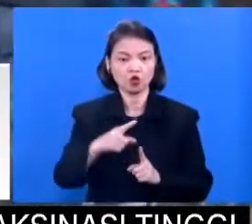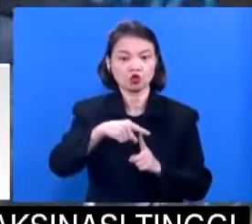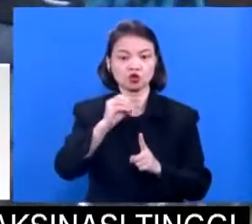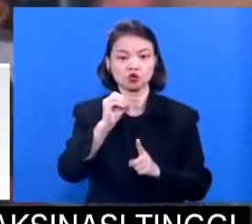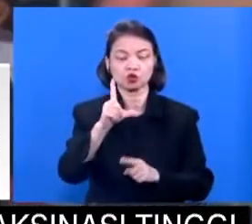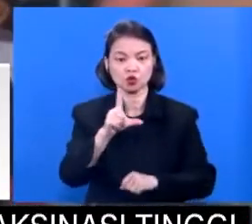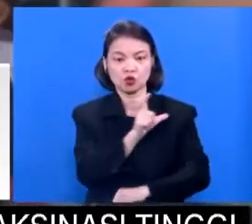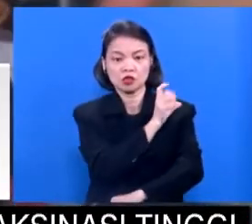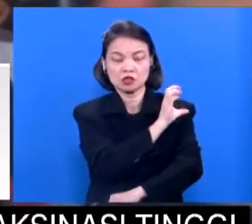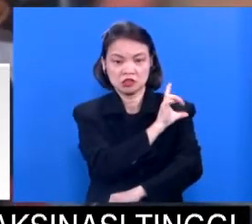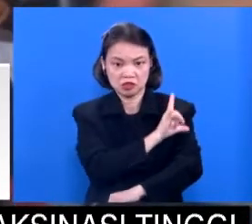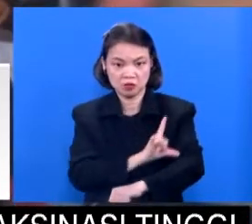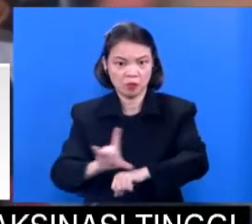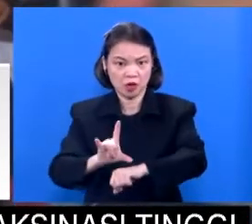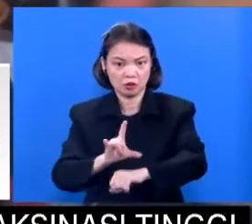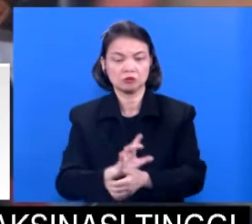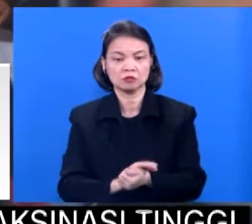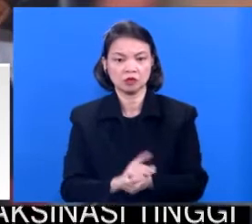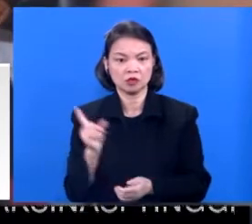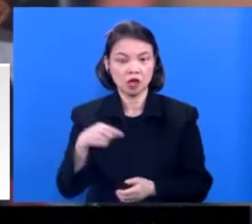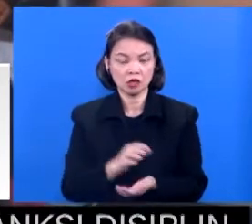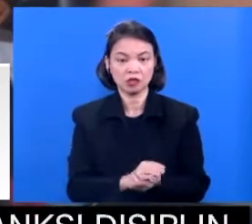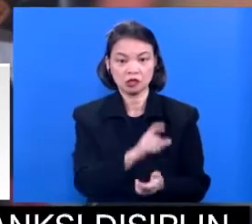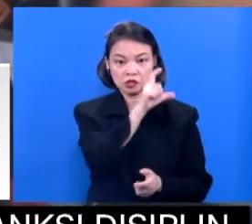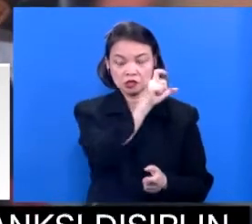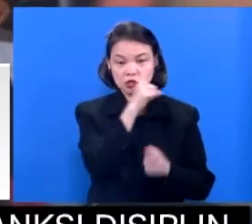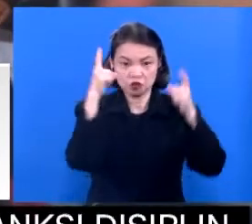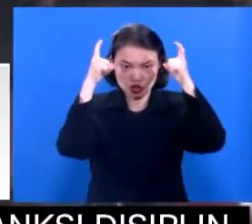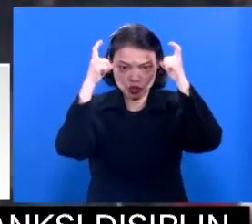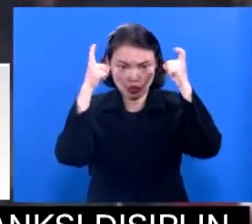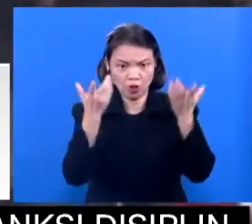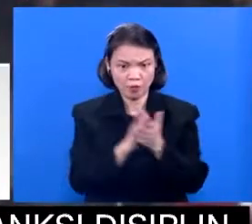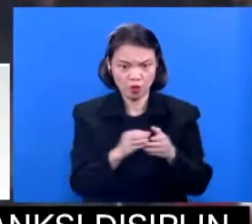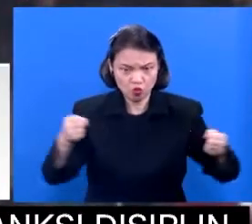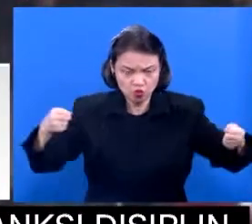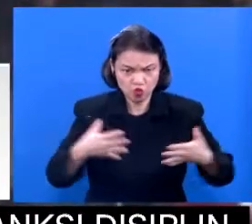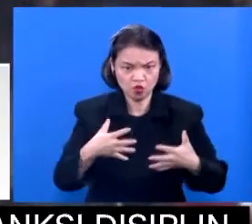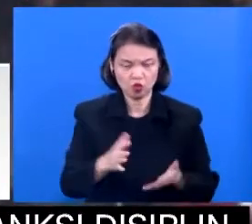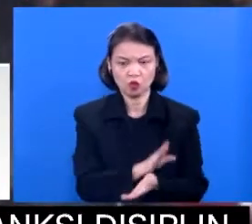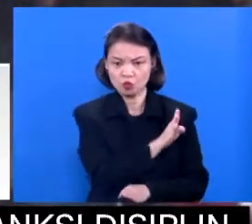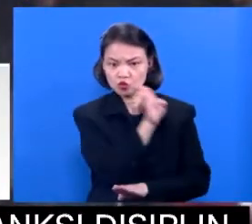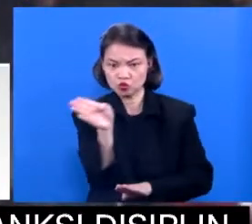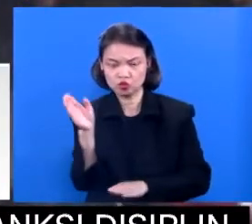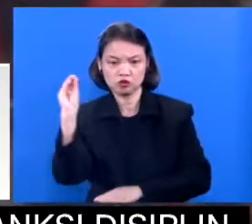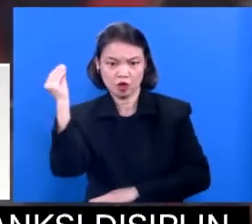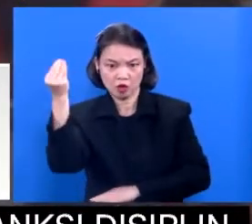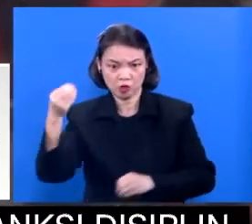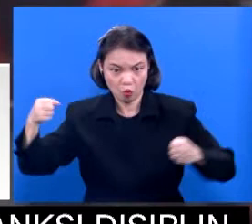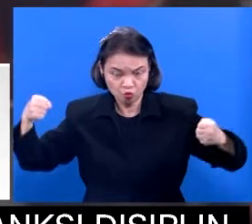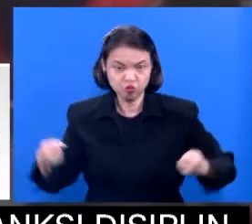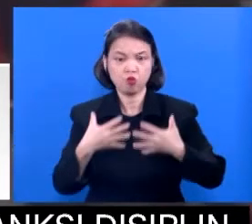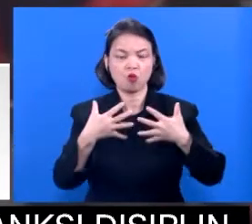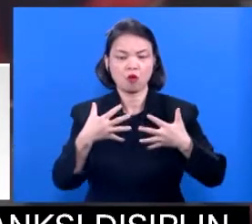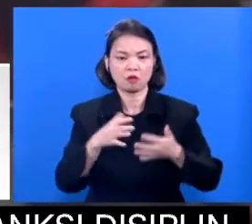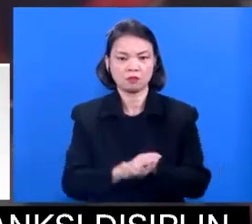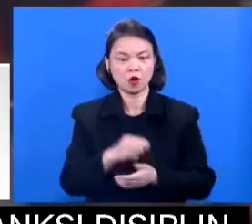pagi. Minibus dari arah Cirebon menuju Jakarta itu ringsek, diduga menabrak kendaraan besar di depannya. Menurut